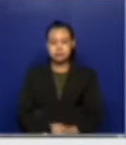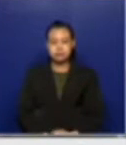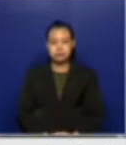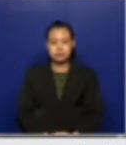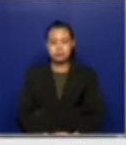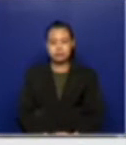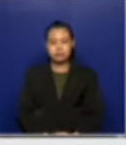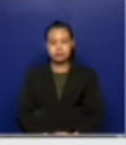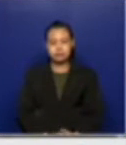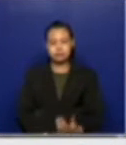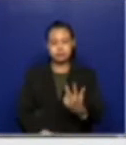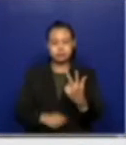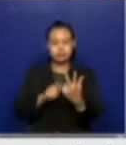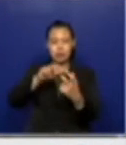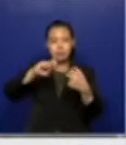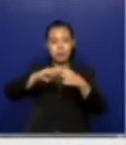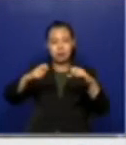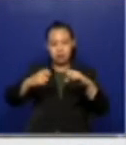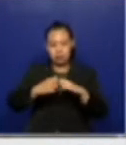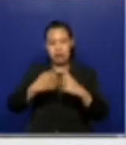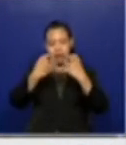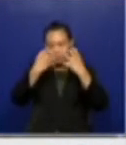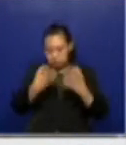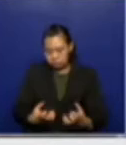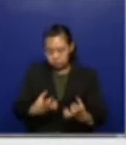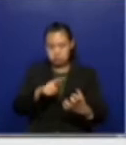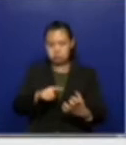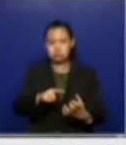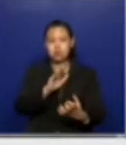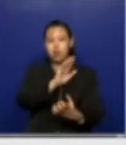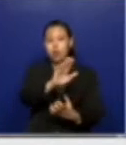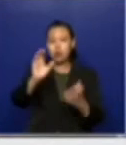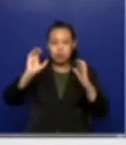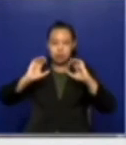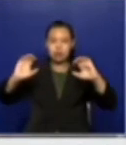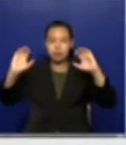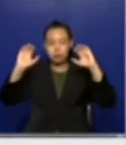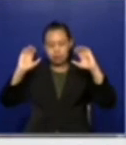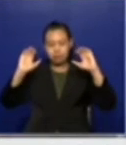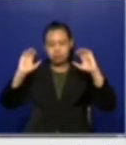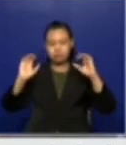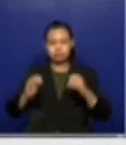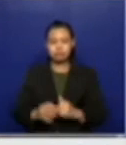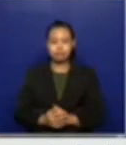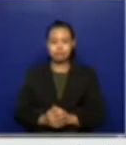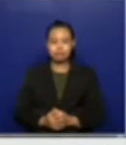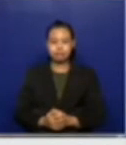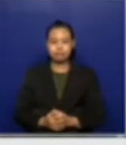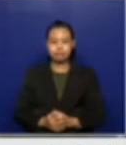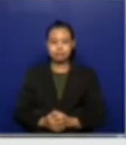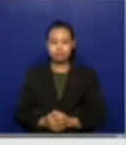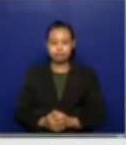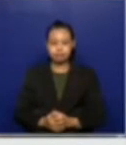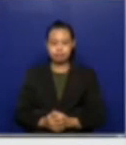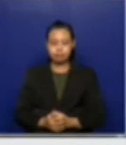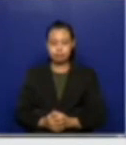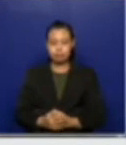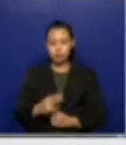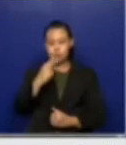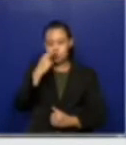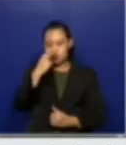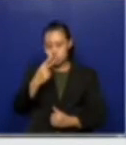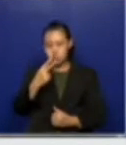ท้อนวิกฤตศรัทธาของรัฐบาลพลเอกประยุทธ์จันทร์โอชายังมีสัญญาณอันตรายที่ส